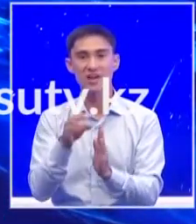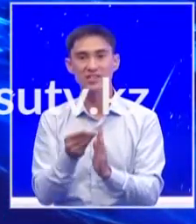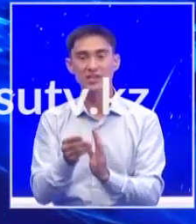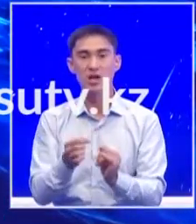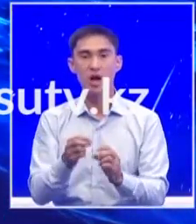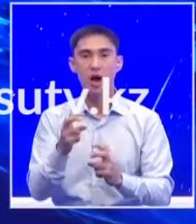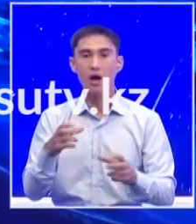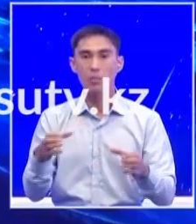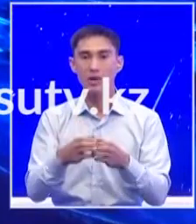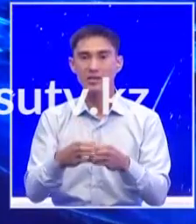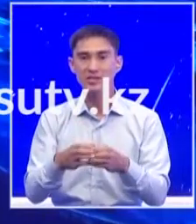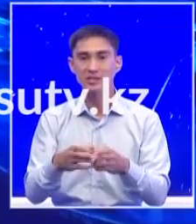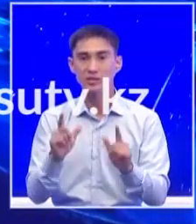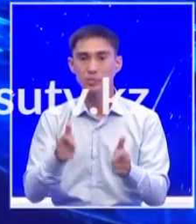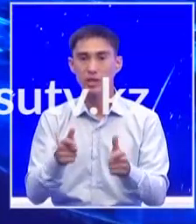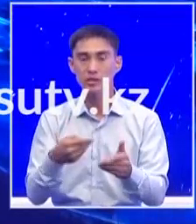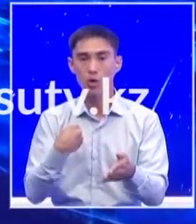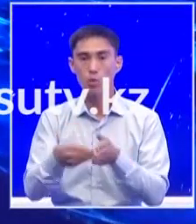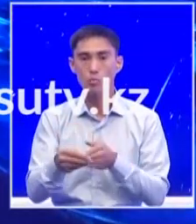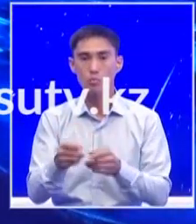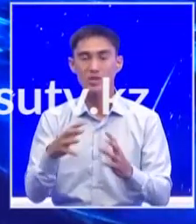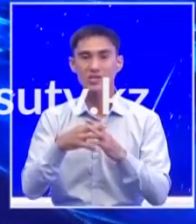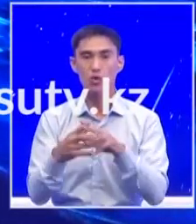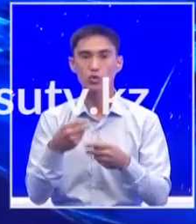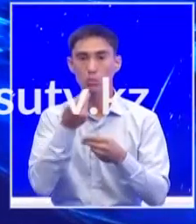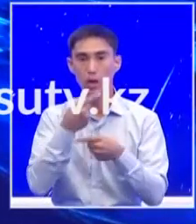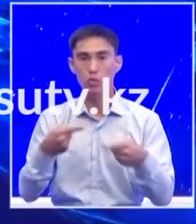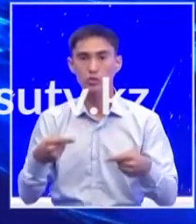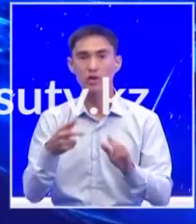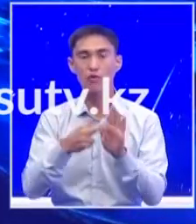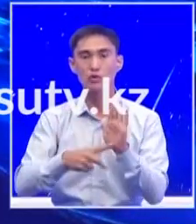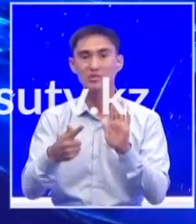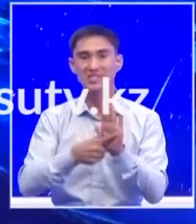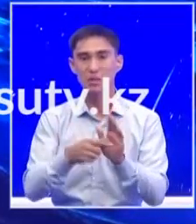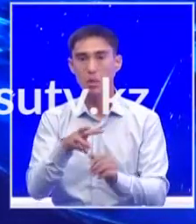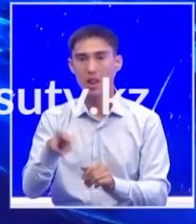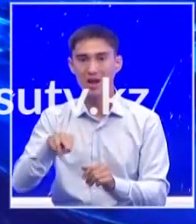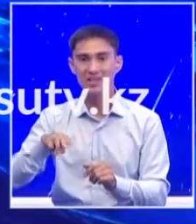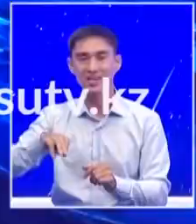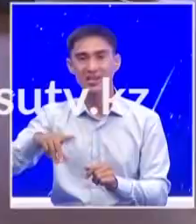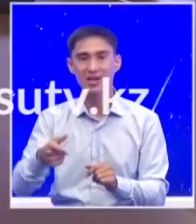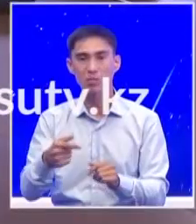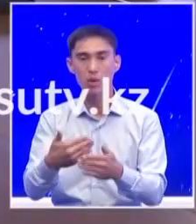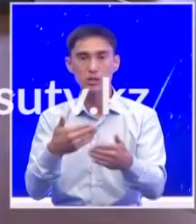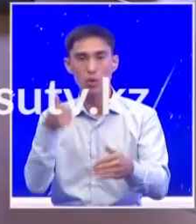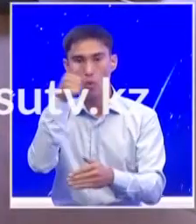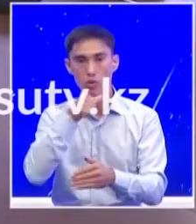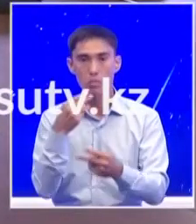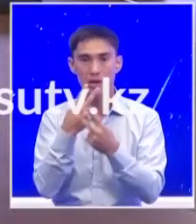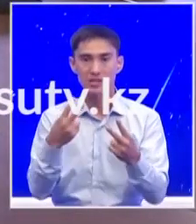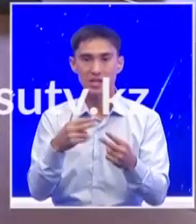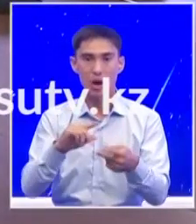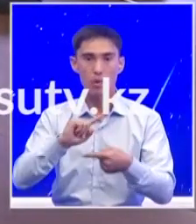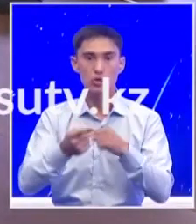впродкорпорации намерены закупить сельхозпродукцию на 87 миллиардов тенге. Что по сравнению с прошлогодними показателями